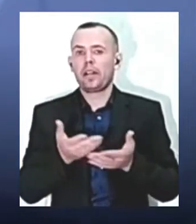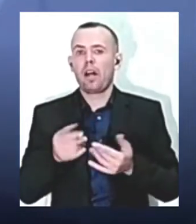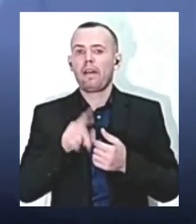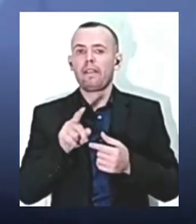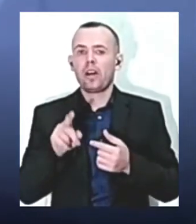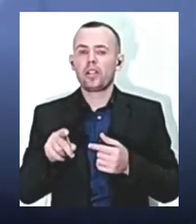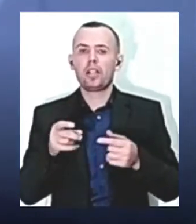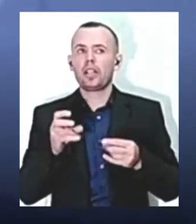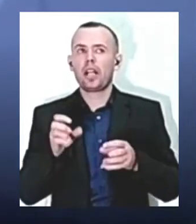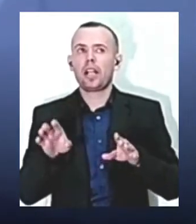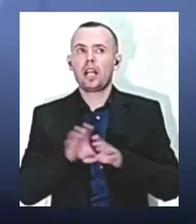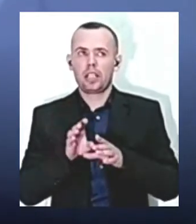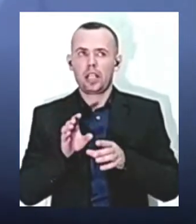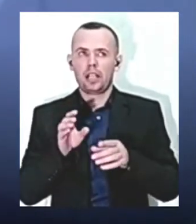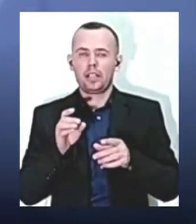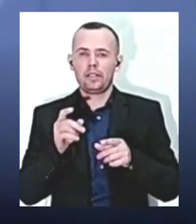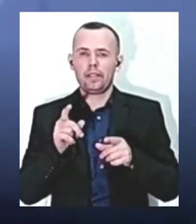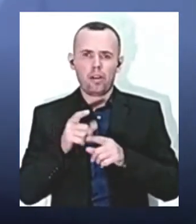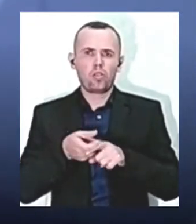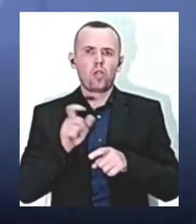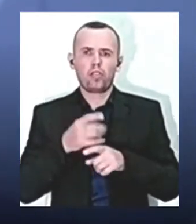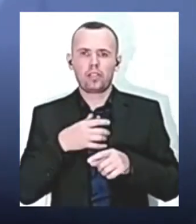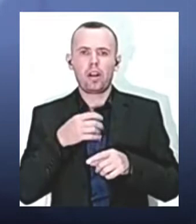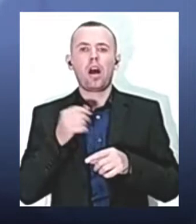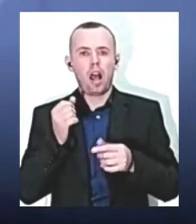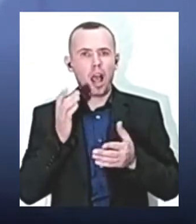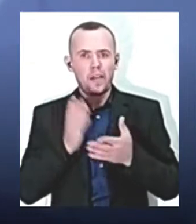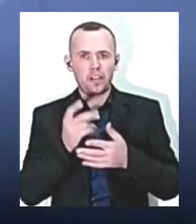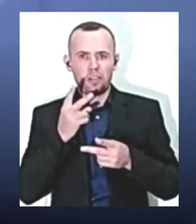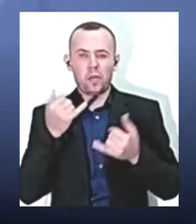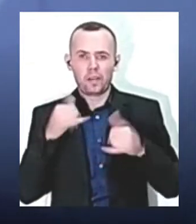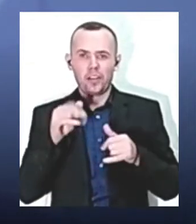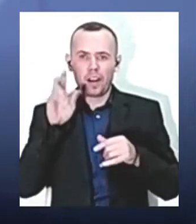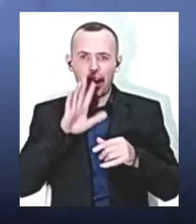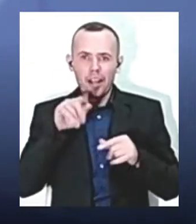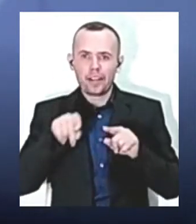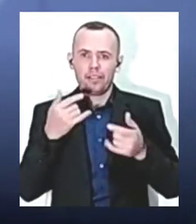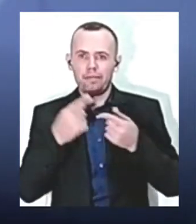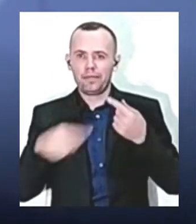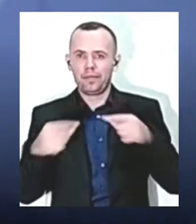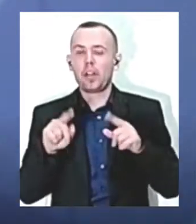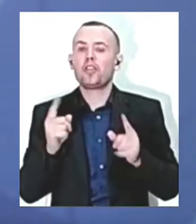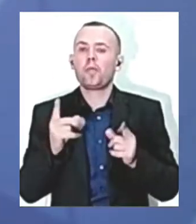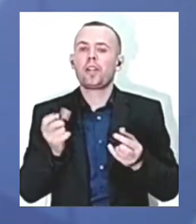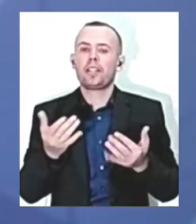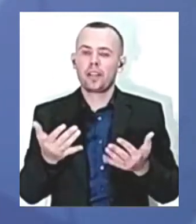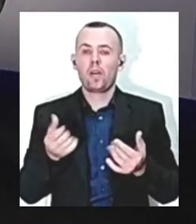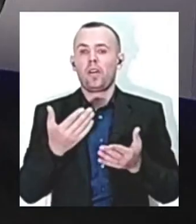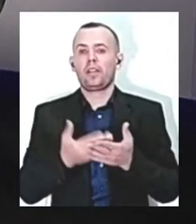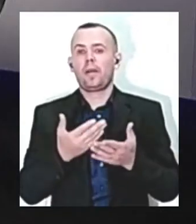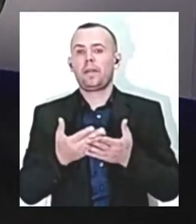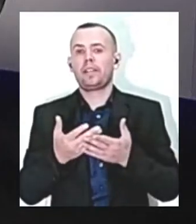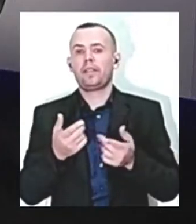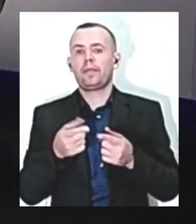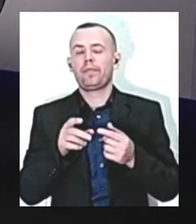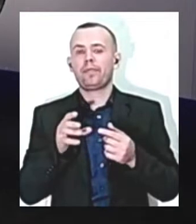значні, суттєві, але є речі, які зшивають країну, які показують, в чому ми спільні. Наприклад, свобода є цінністю номер один для